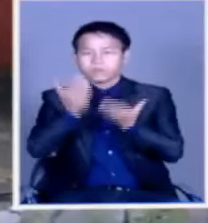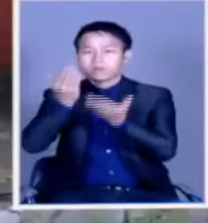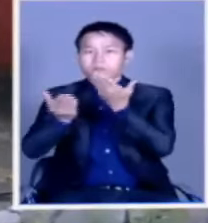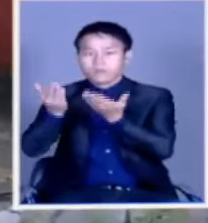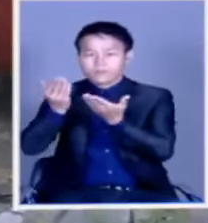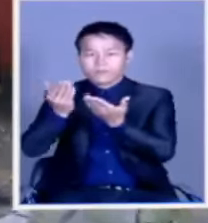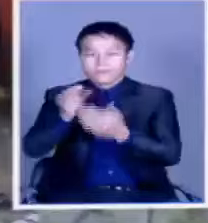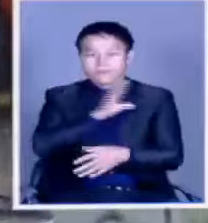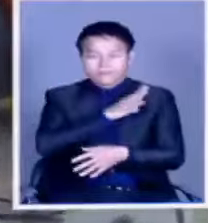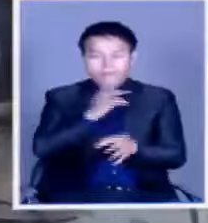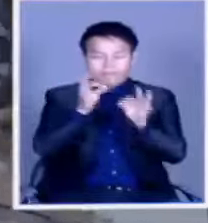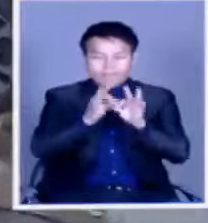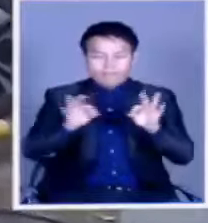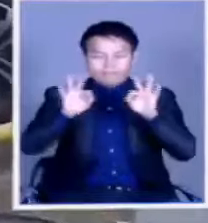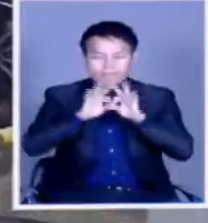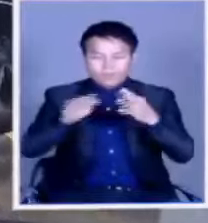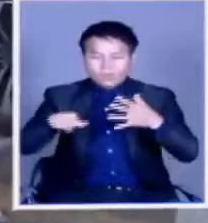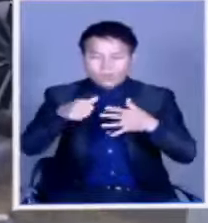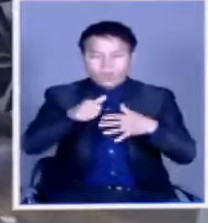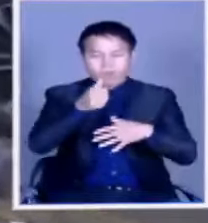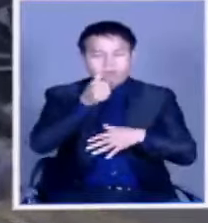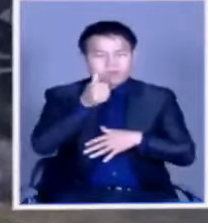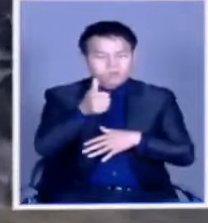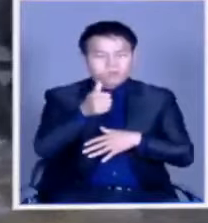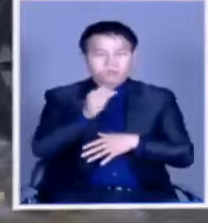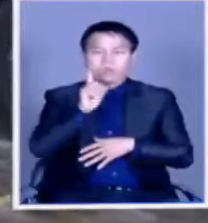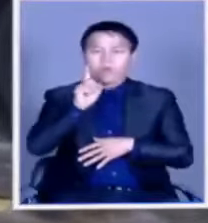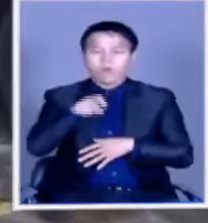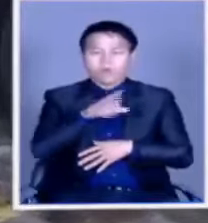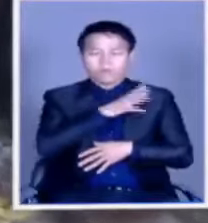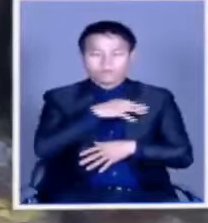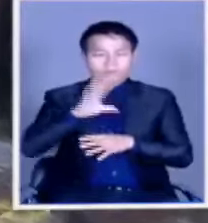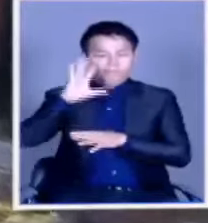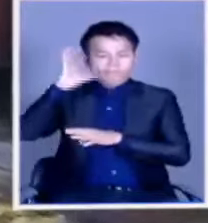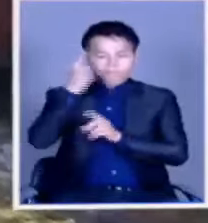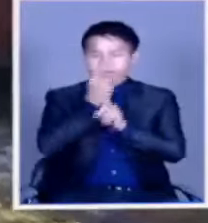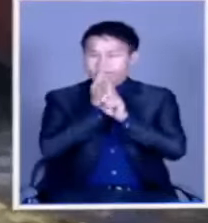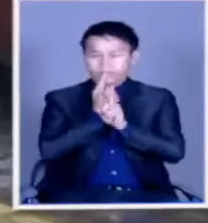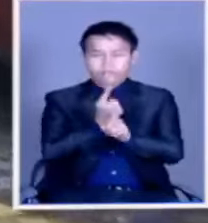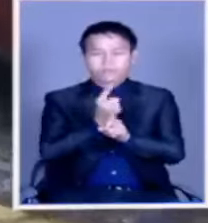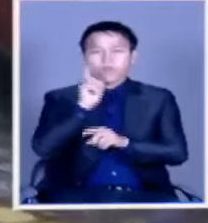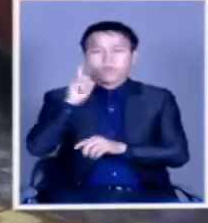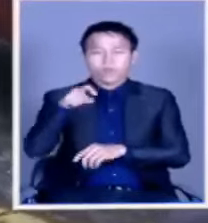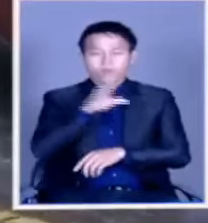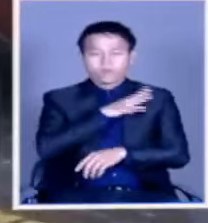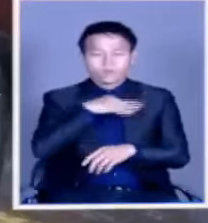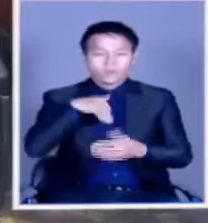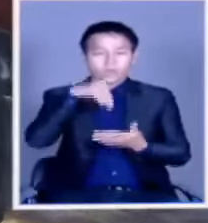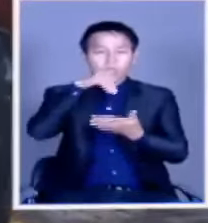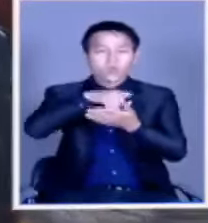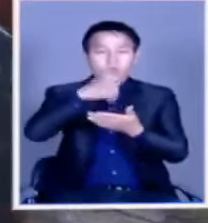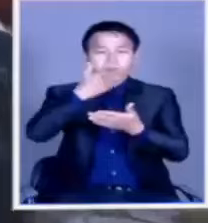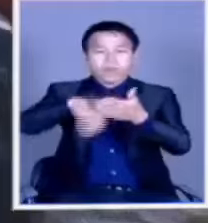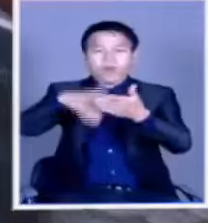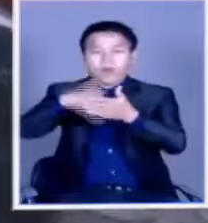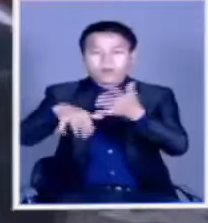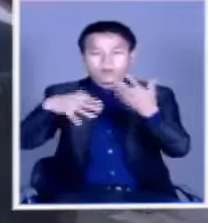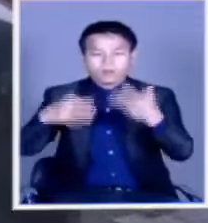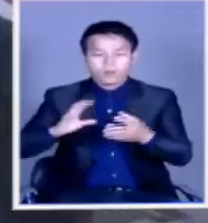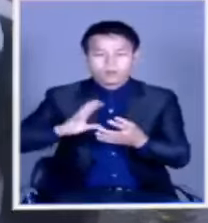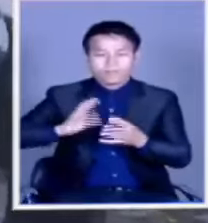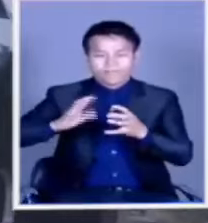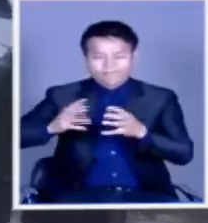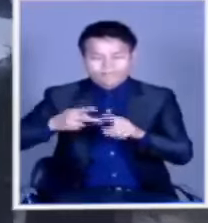ได้คุณภาพความปลอดภัยด้านเทคนิคตามมาตรฐานสากลมีศูนย์บริการหลังการขายและกำหนดป้